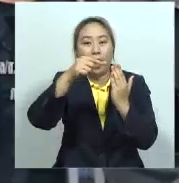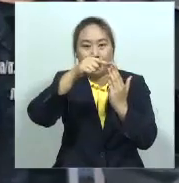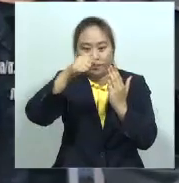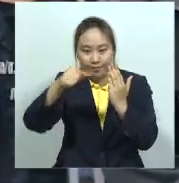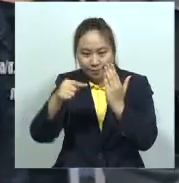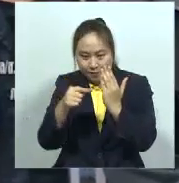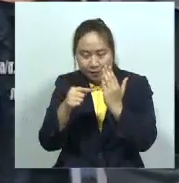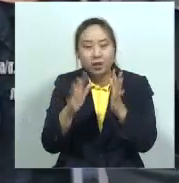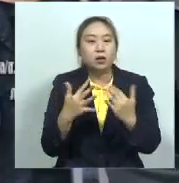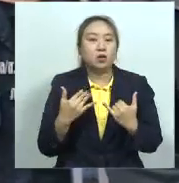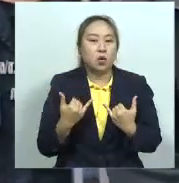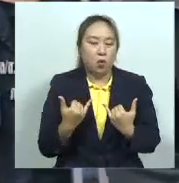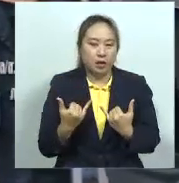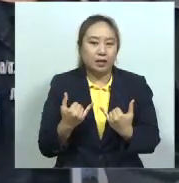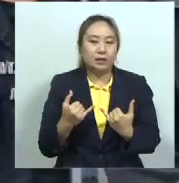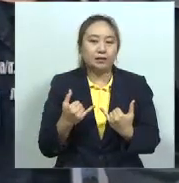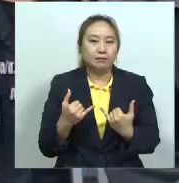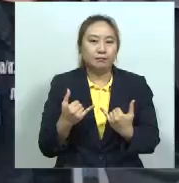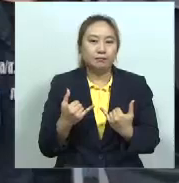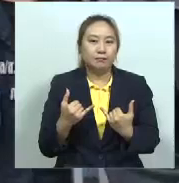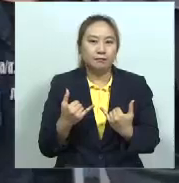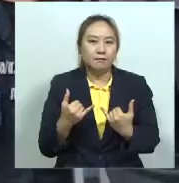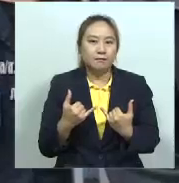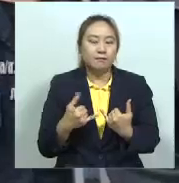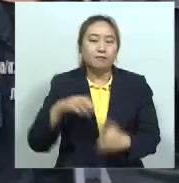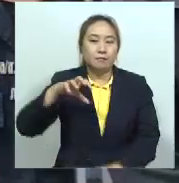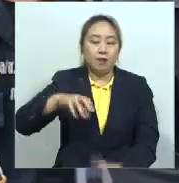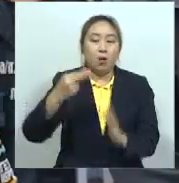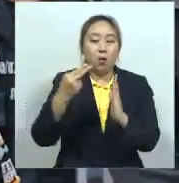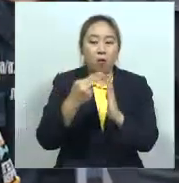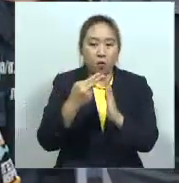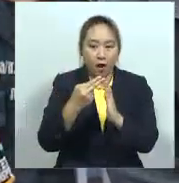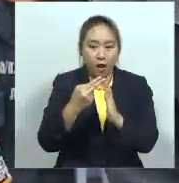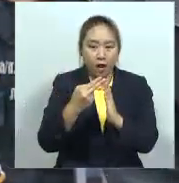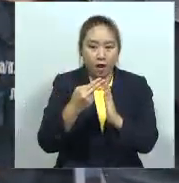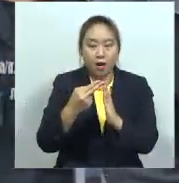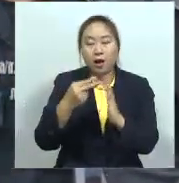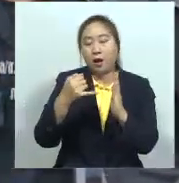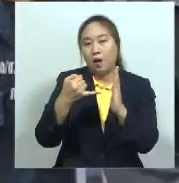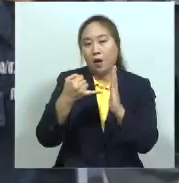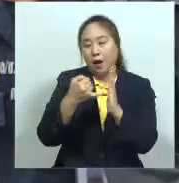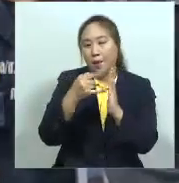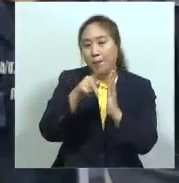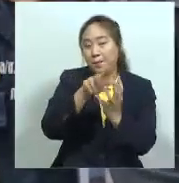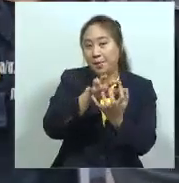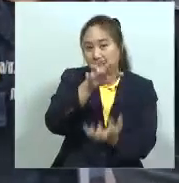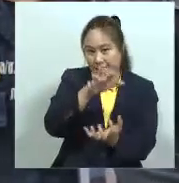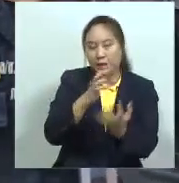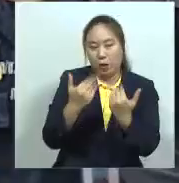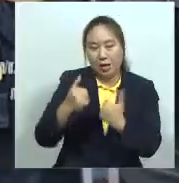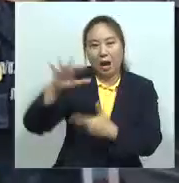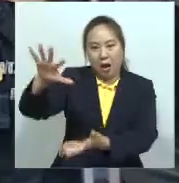ก็ตอนนี้นะครับเป็นด่านที่น้องคายเองนะครับแล้วก็ด่านพิจิตรนะครับที่ตอนนี้เข้ามา